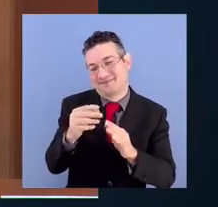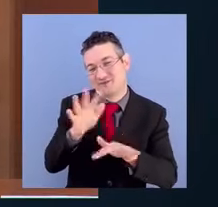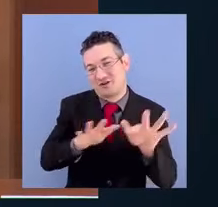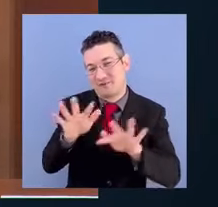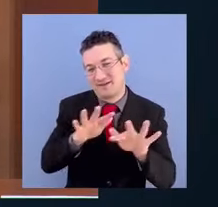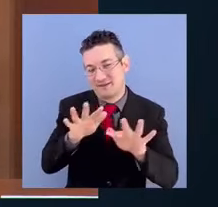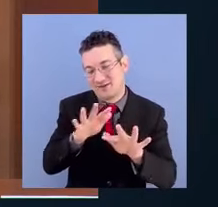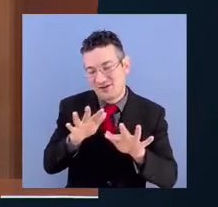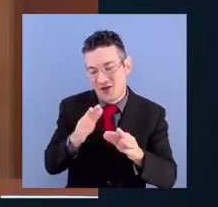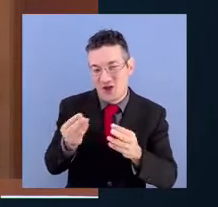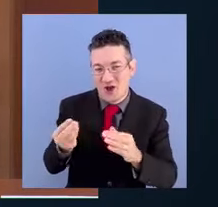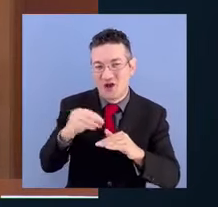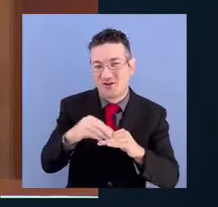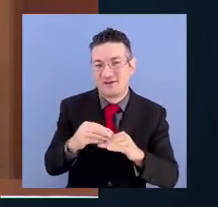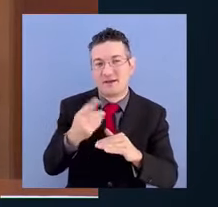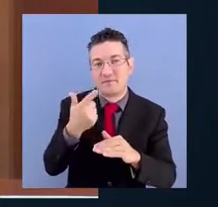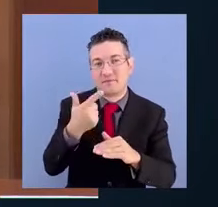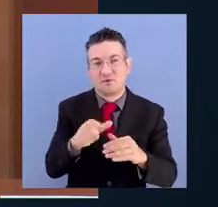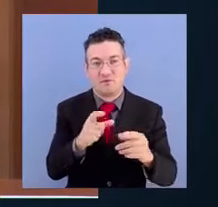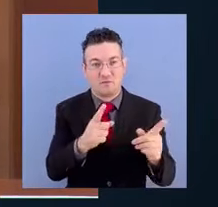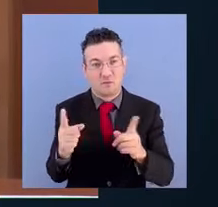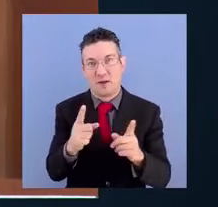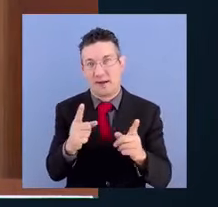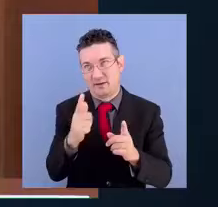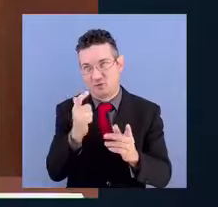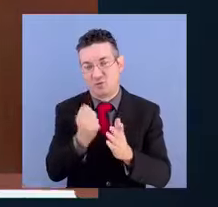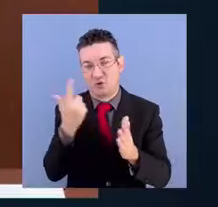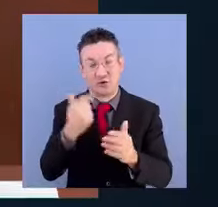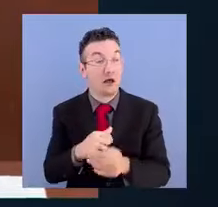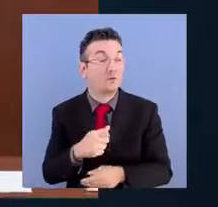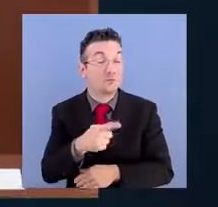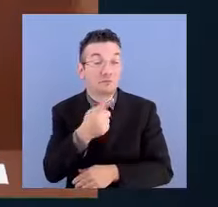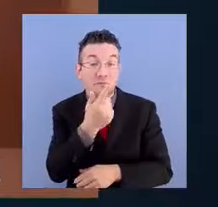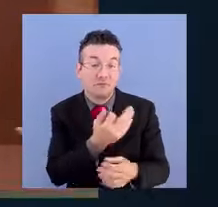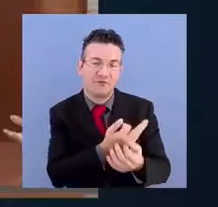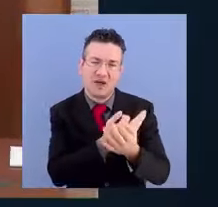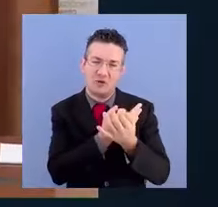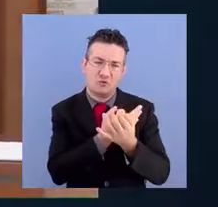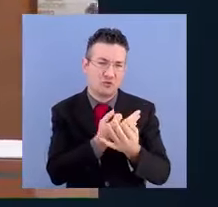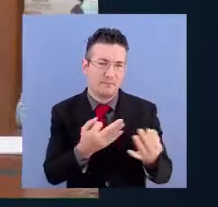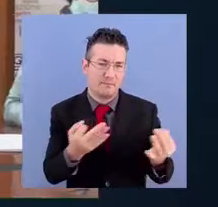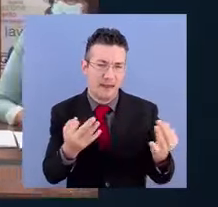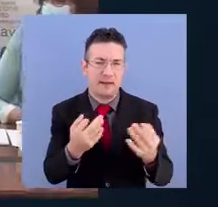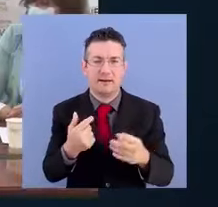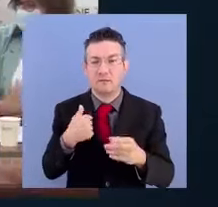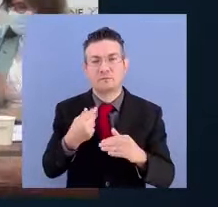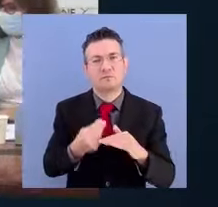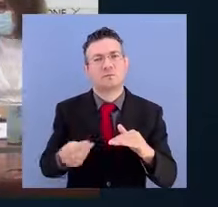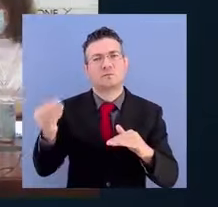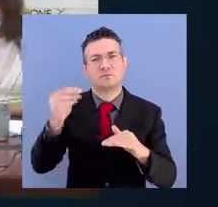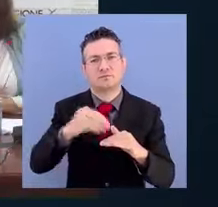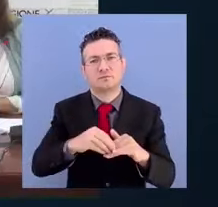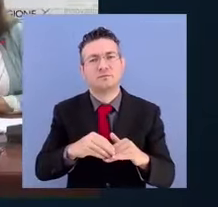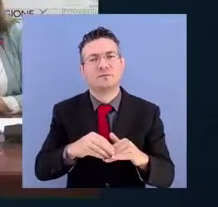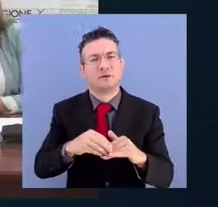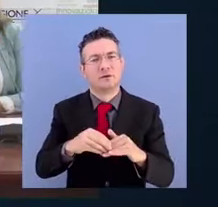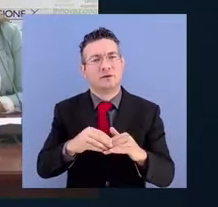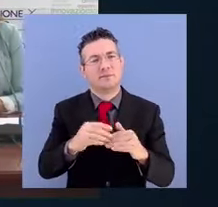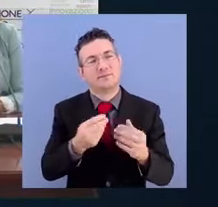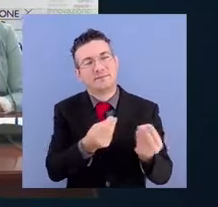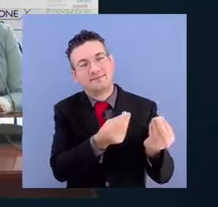mercato come questo ritengo che sia importante si hai fatto benissimo e aggiungo un'altra cosa che mi dà il là che per